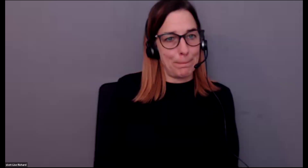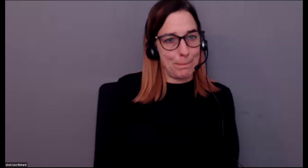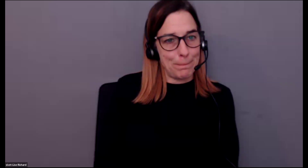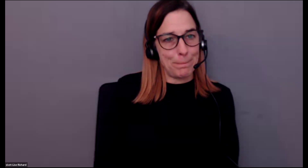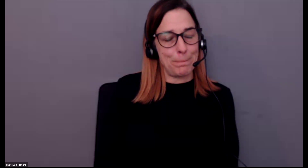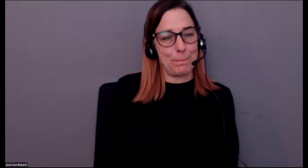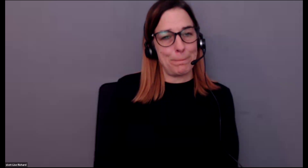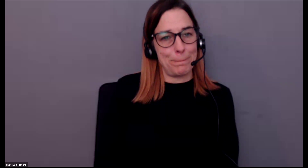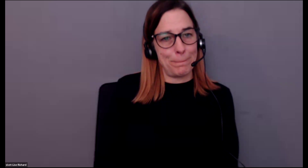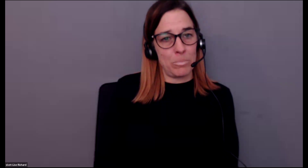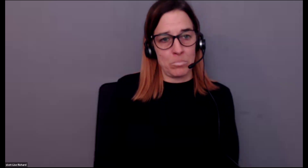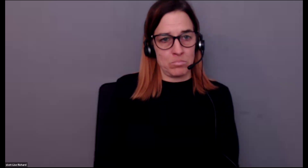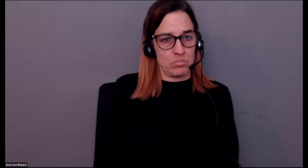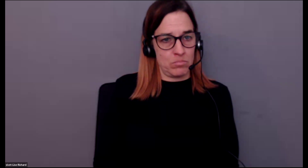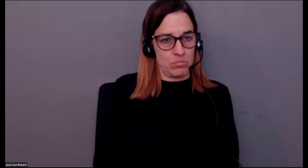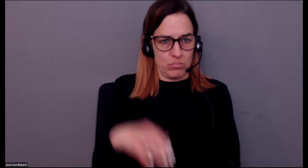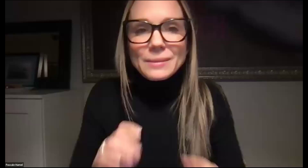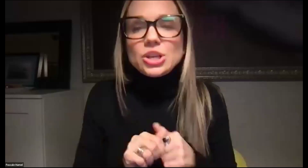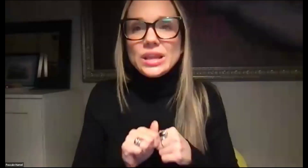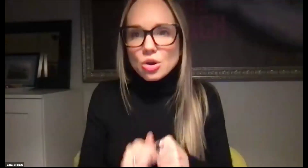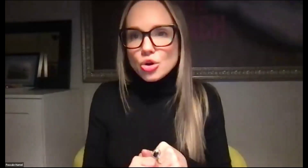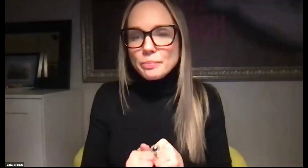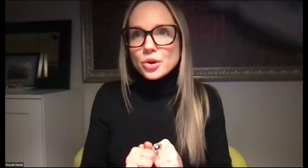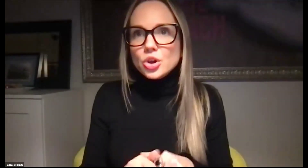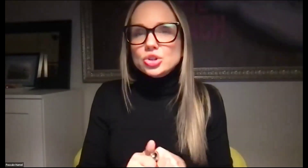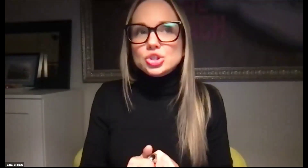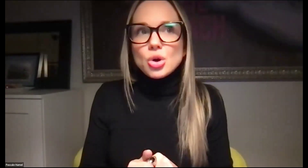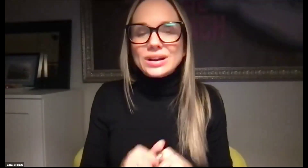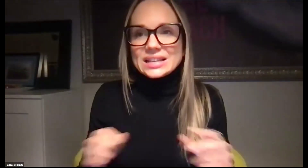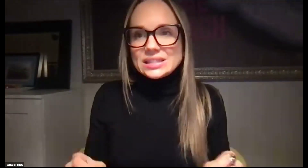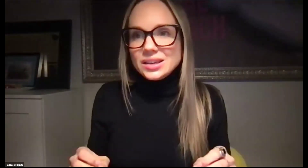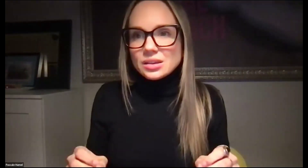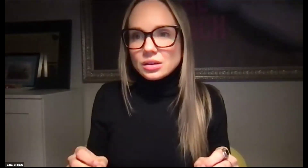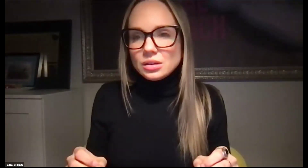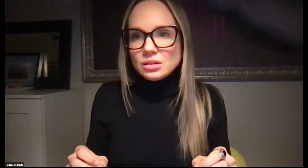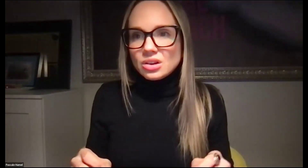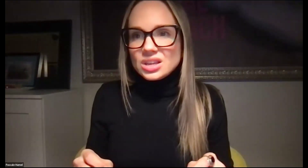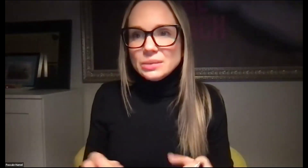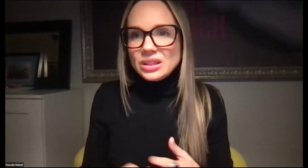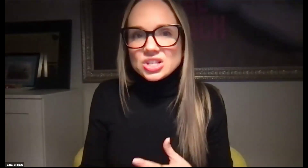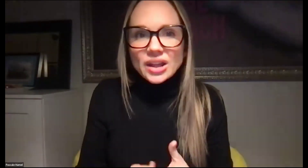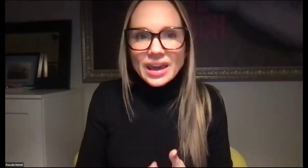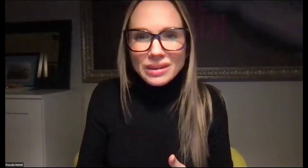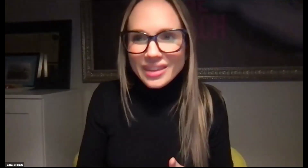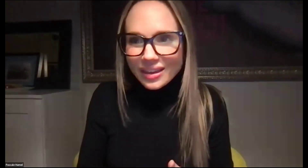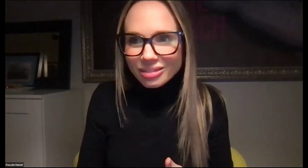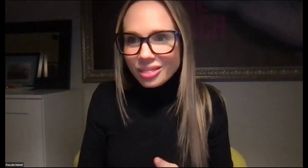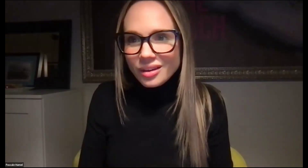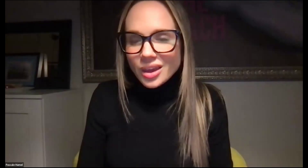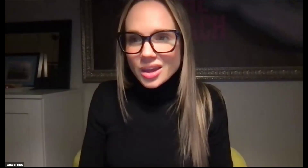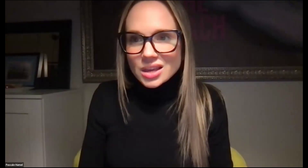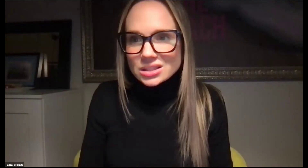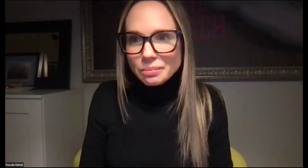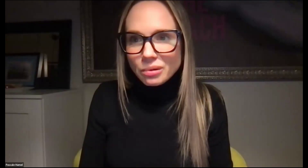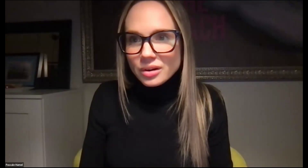Oui, Ah oui, oui, Uniqlo, oui, oui, oui, oui, oui. Parce que les coupes sont classiques. OK? C'est pas des chandails